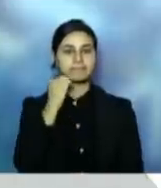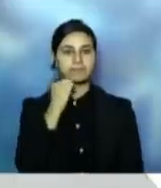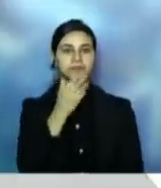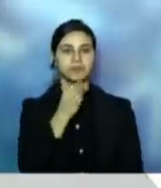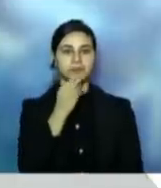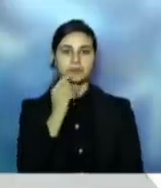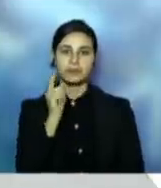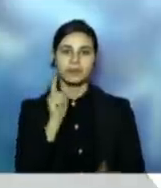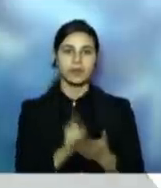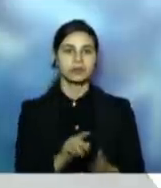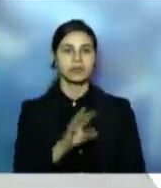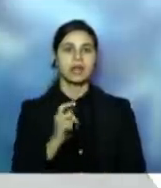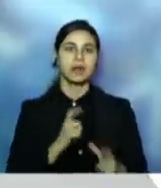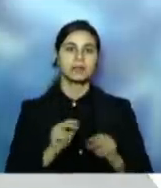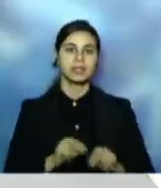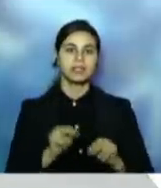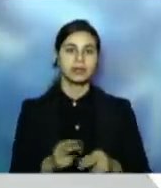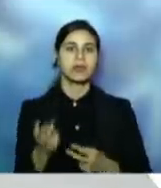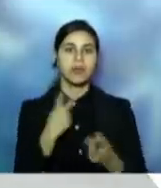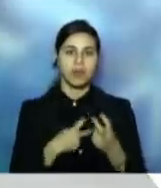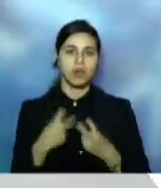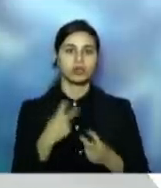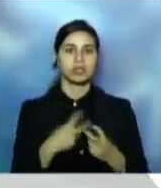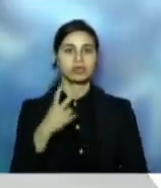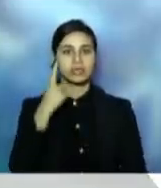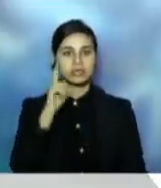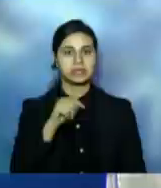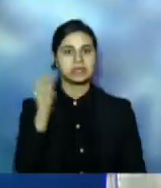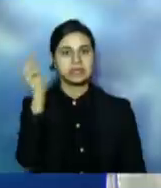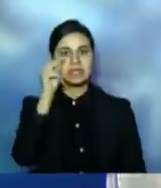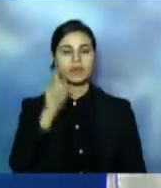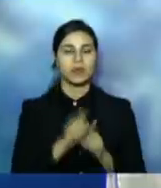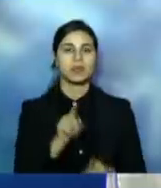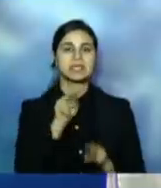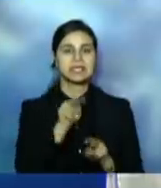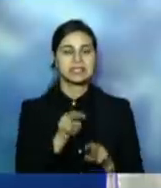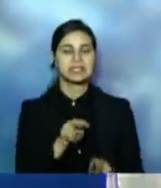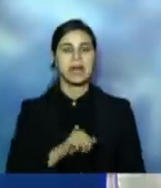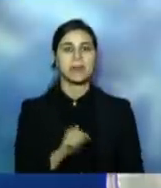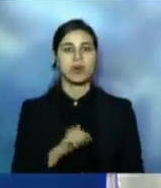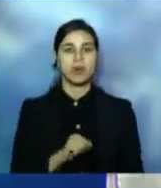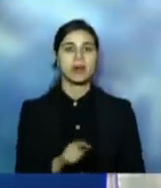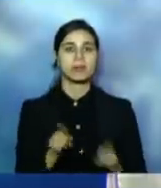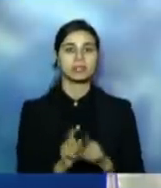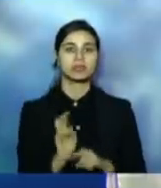ბაბუა, უამრავი მასწავლებლებიც კი მოდიან ჩვენთან, ძიძები, მეგობრებიც კი მოდიან, რომ ისწავლონ,